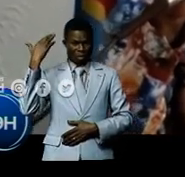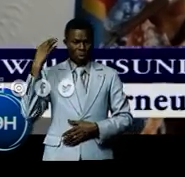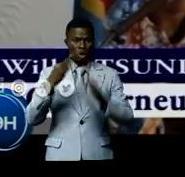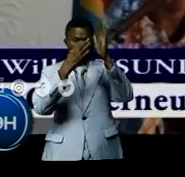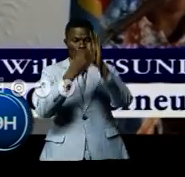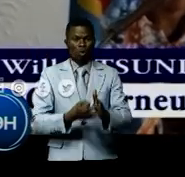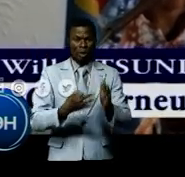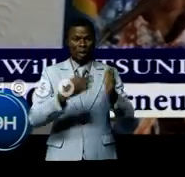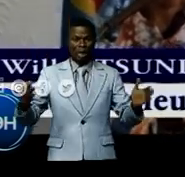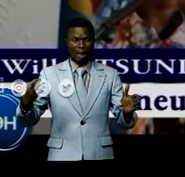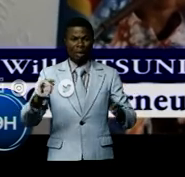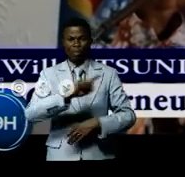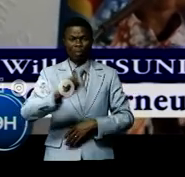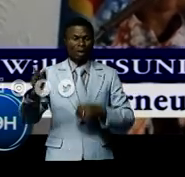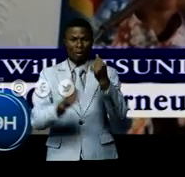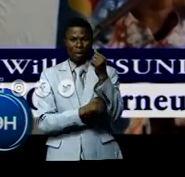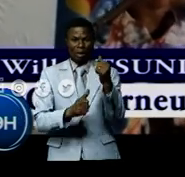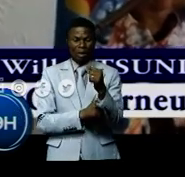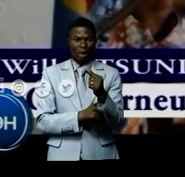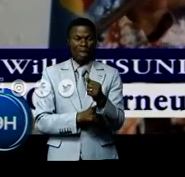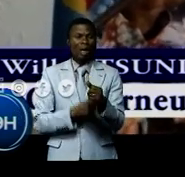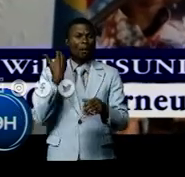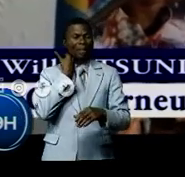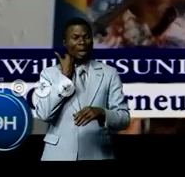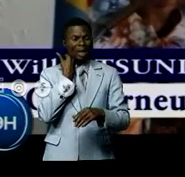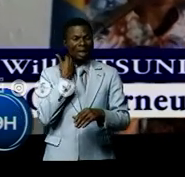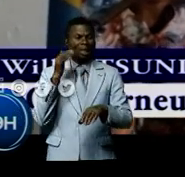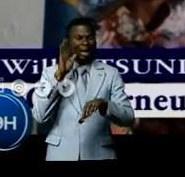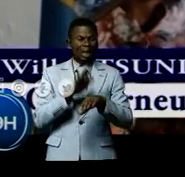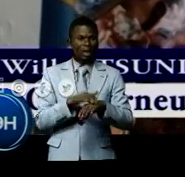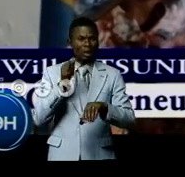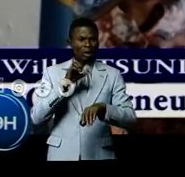880 000 personnes ont été atteintes du paludisme.